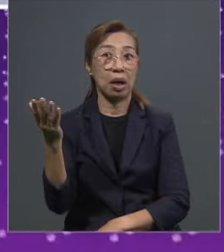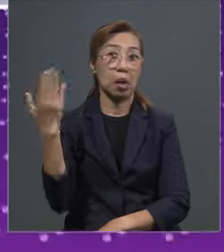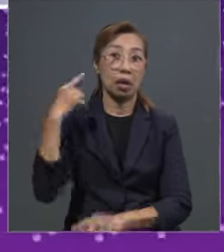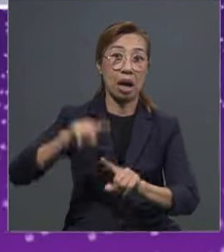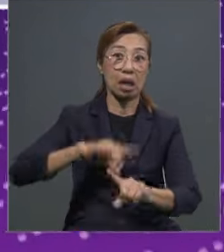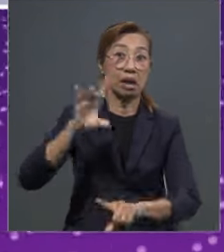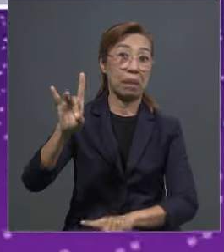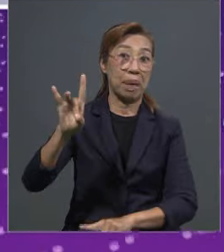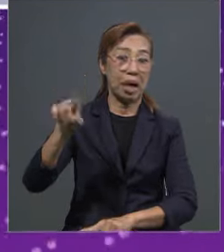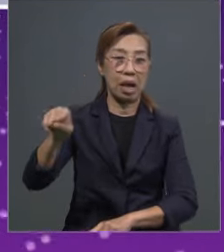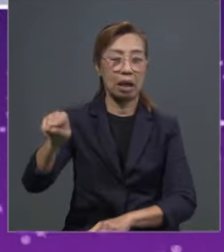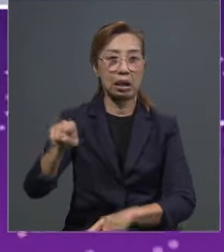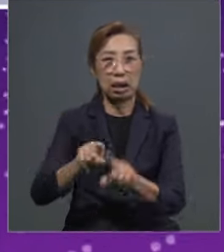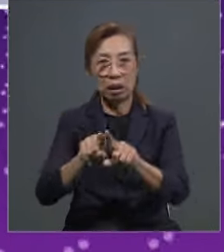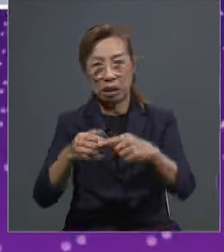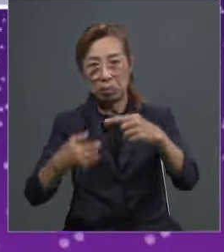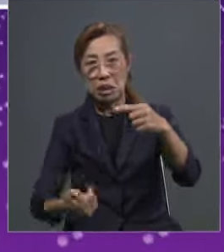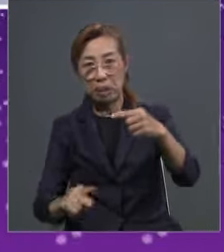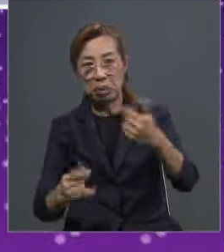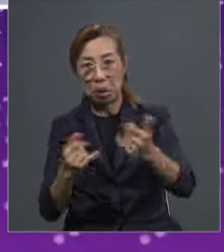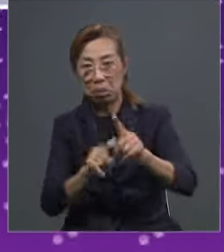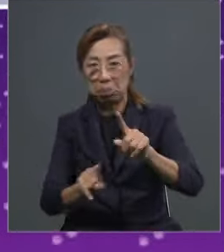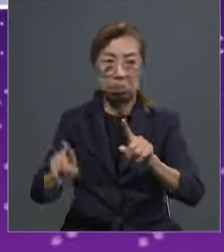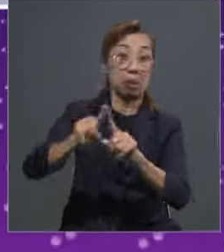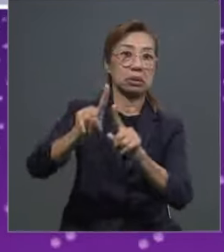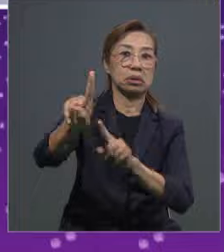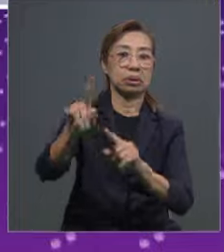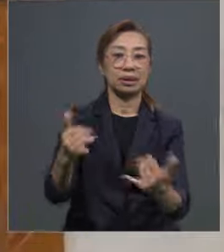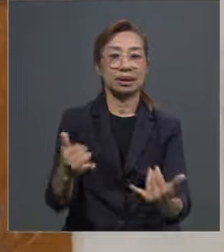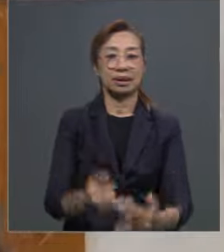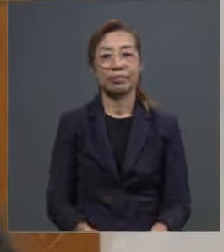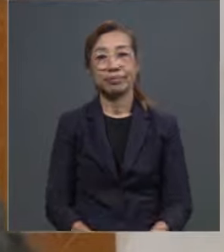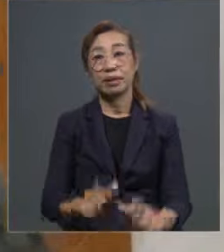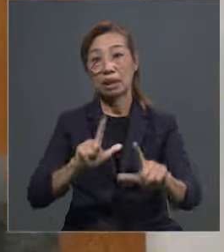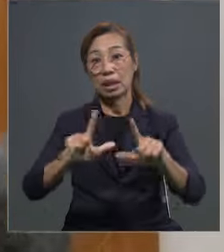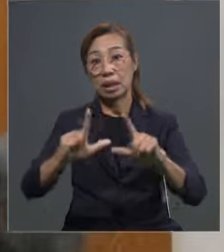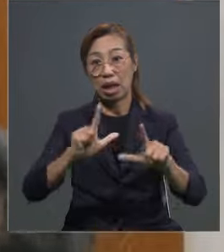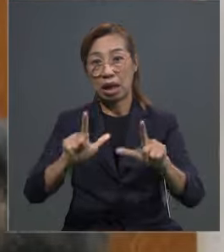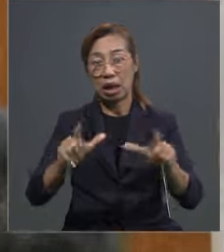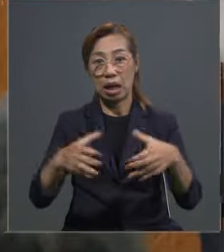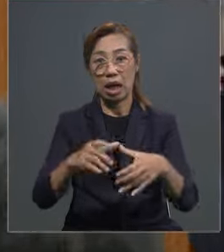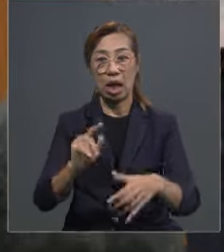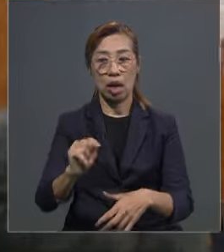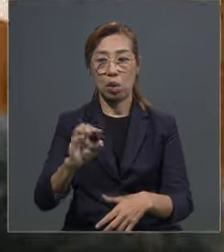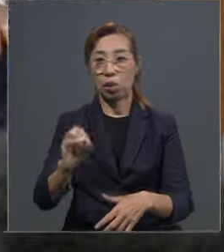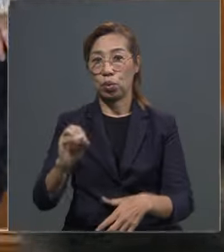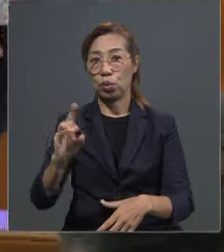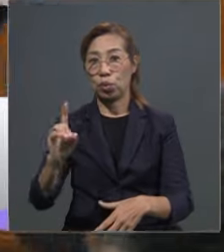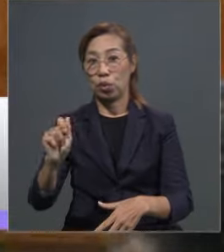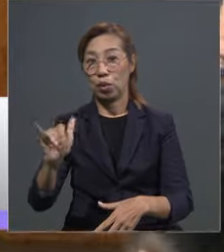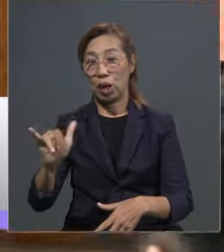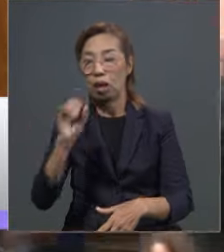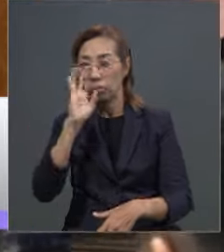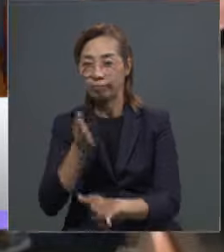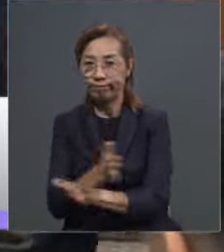เดือนสิงหาคมที่ผ่านมาอยู่ที่อันดับ11 LINE toครับได้เปิดเผยผลโหวตสำรวจคะแนนนิยมทางการเมือง